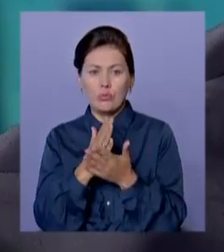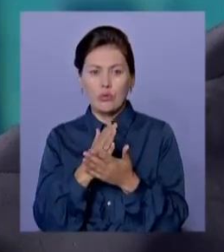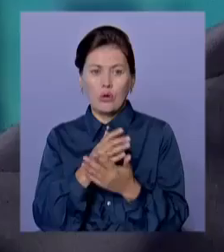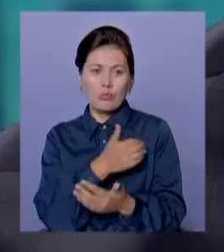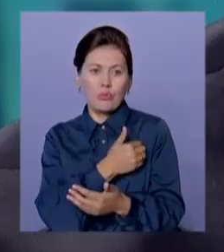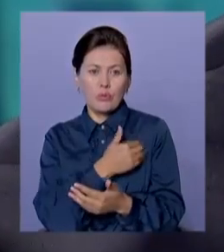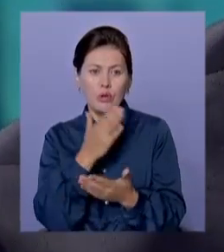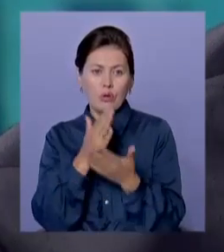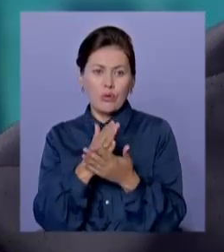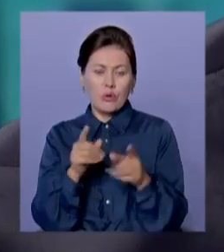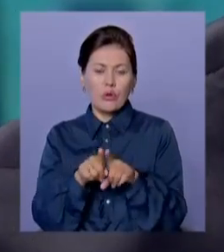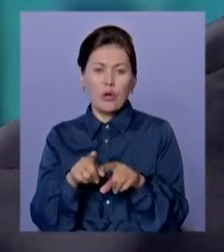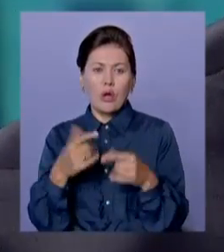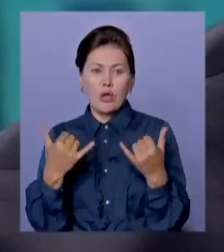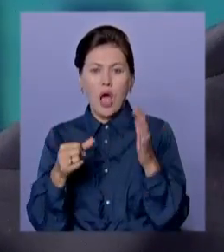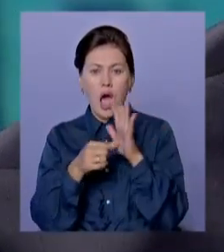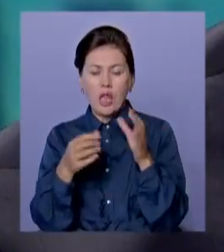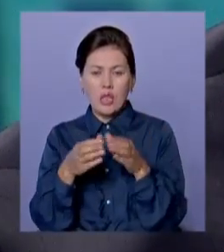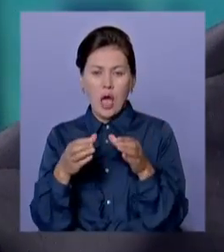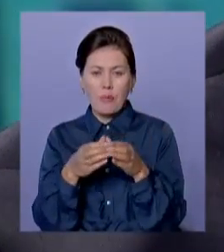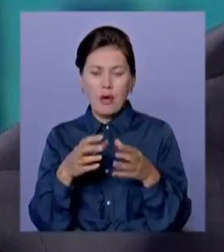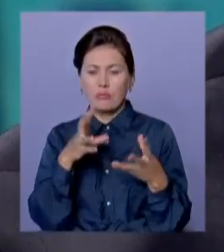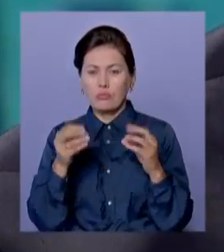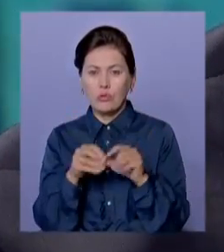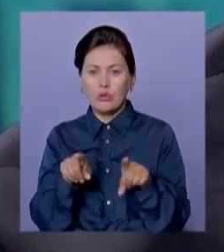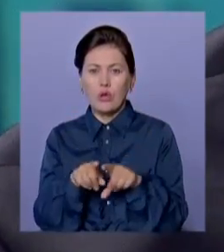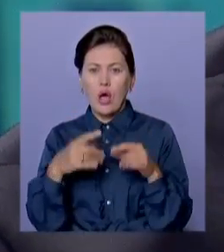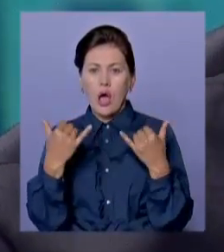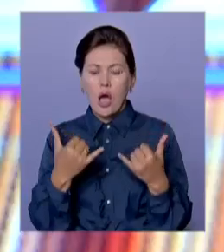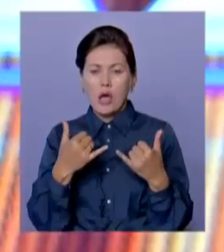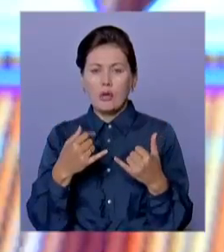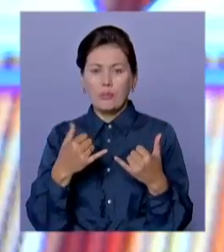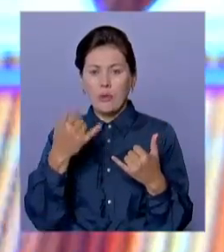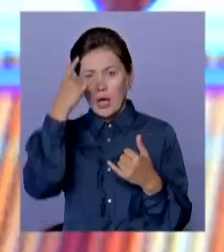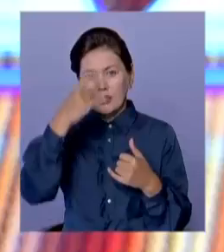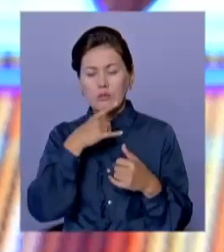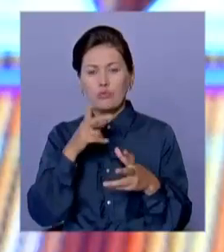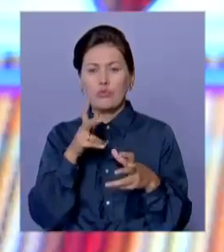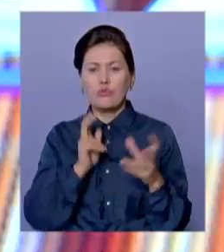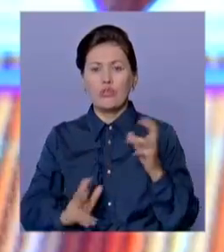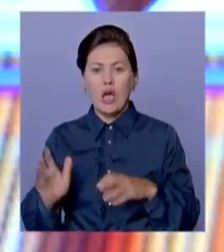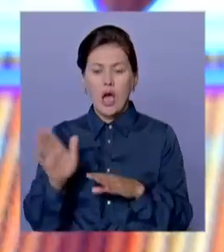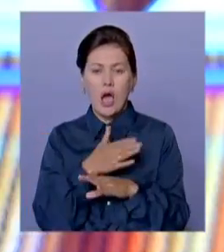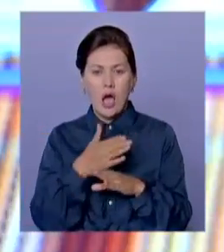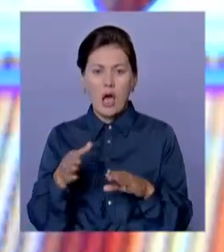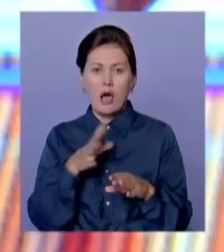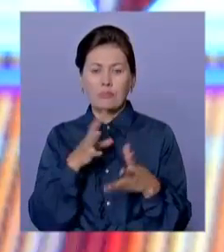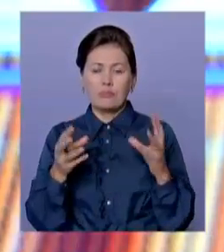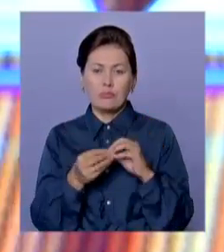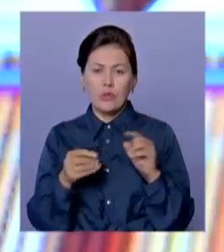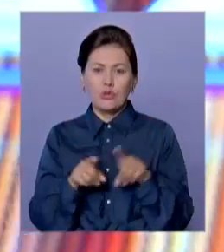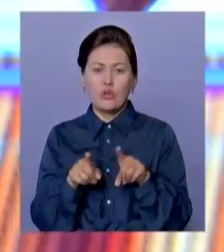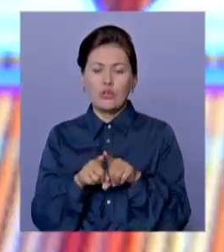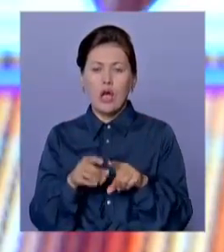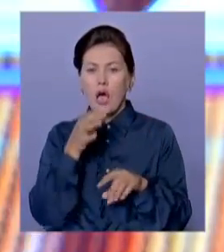ниеттеміз. Қазір бар жоғы 6 команда. Әрине, қазір елді Қазақстанда студенттер арасында. Жоқ, студенттер арасында